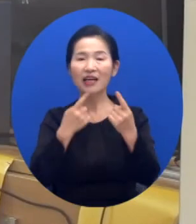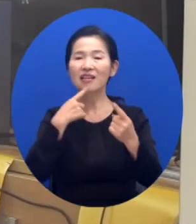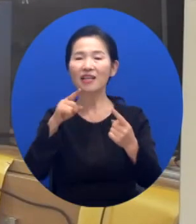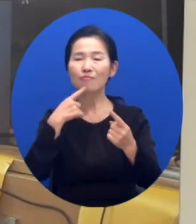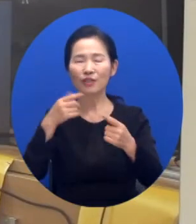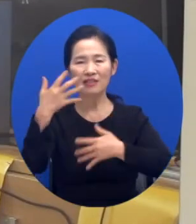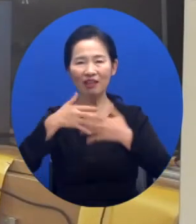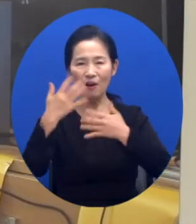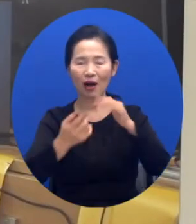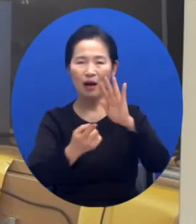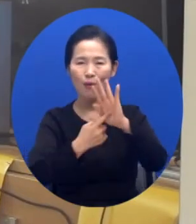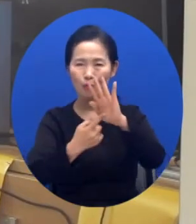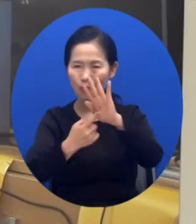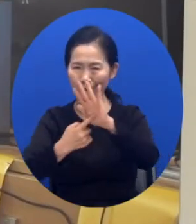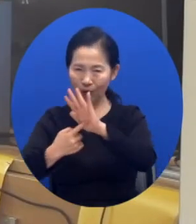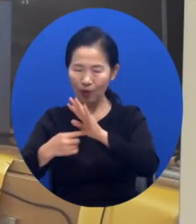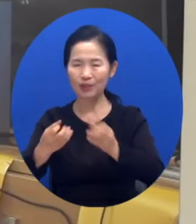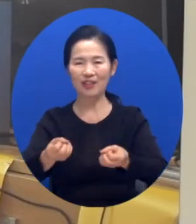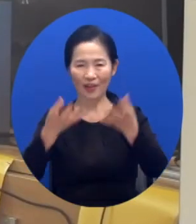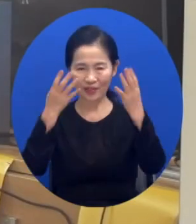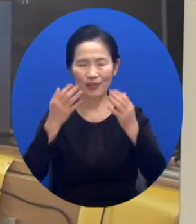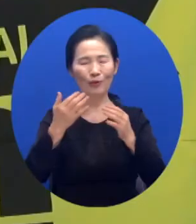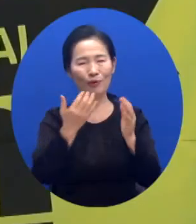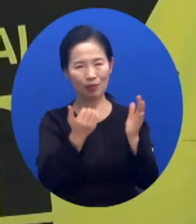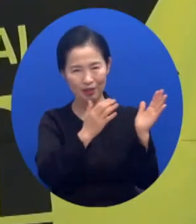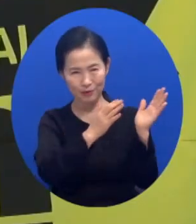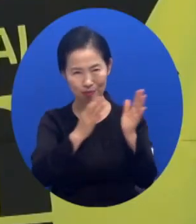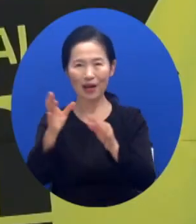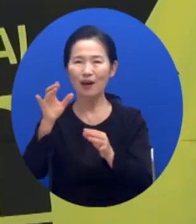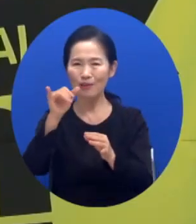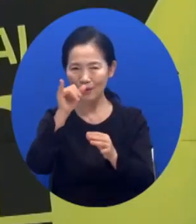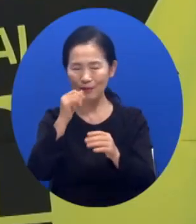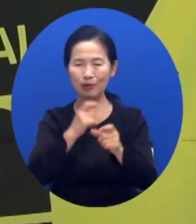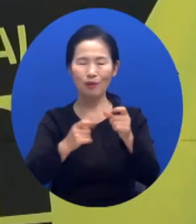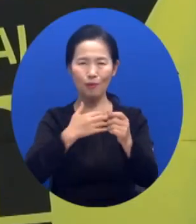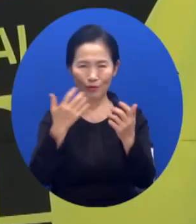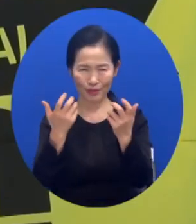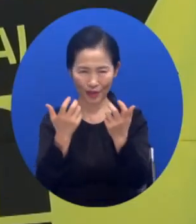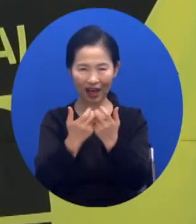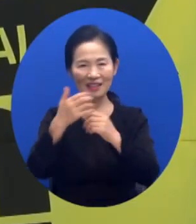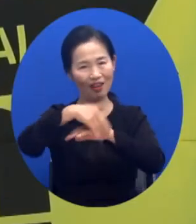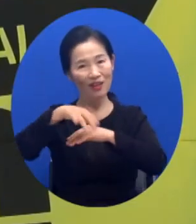공모전을 개최하는 등 더욱 풍성한 축제를 만들어가겠다고 계획을 전했습니다.